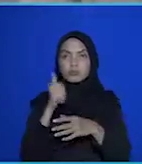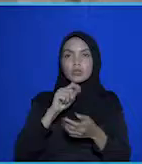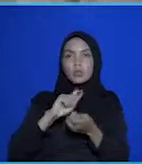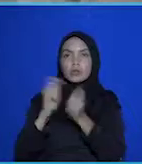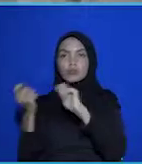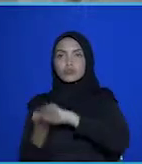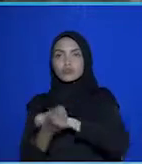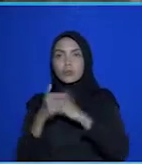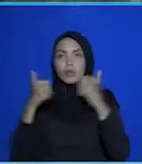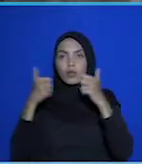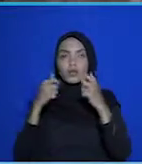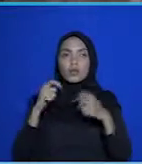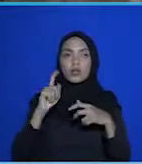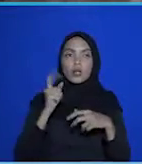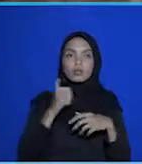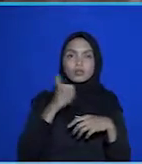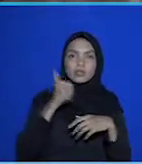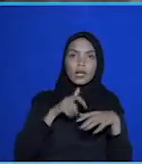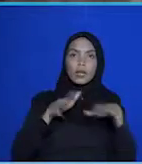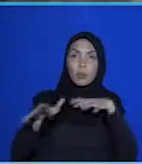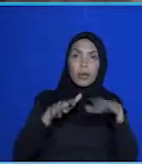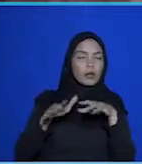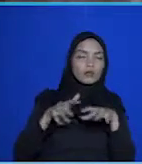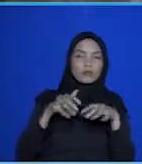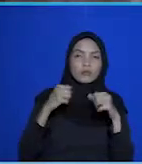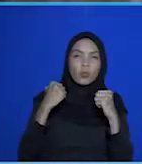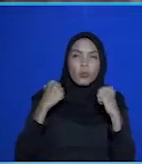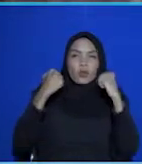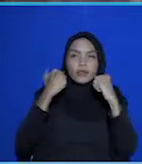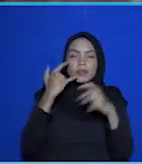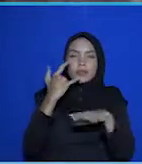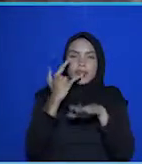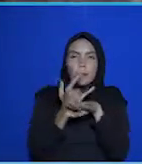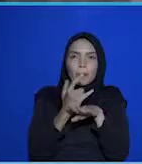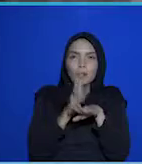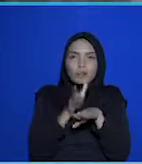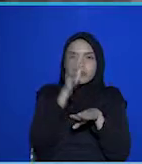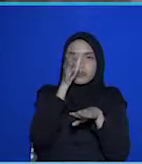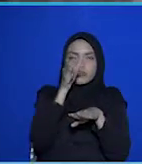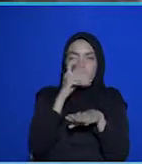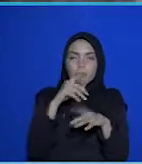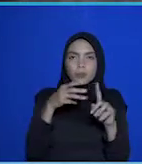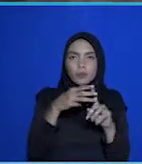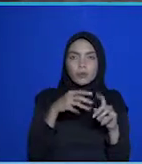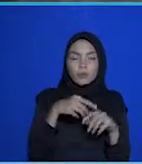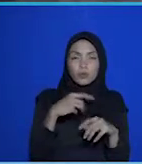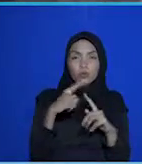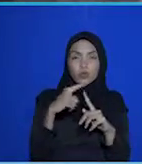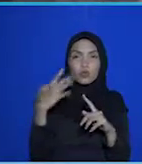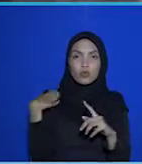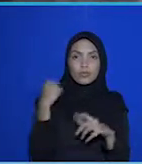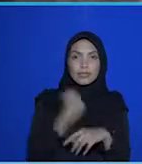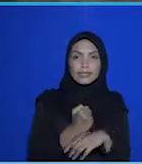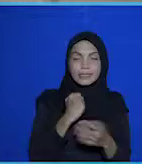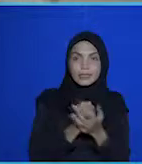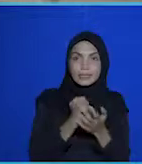dan juga tahan gempa. Nah, tugas Kementerian PU mendampingi hal tersebut agar masyarakat membangun itu dengan lebih